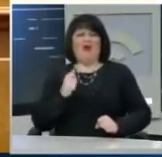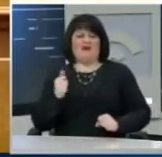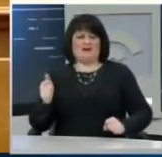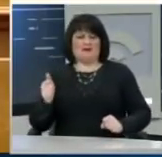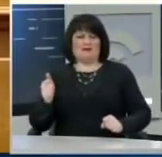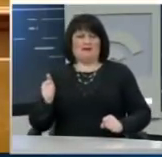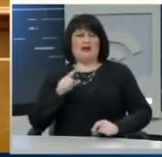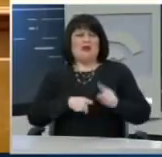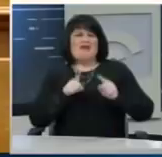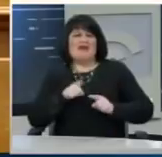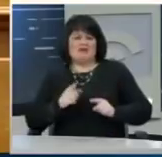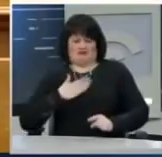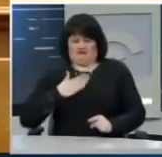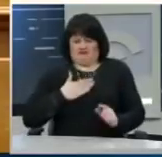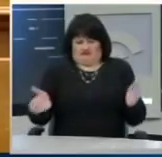και του σοβινισμού.